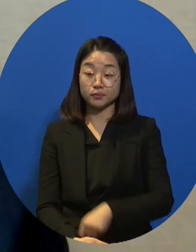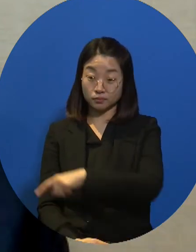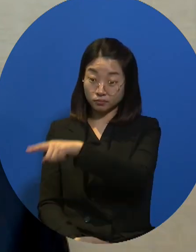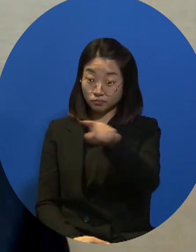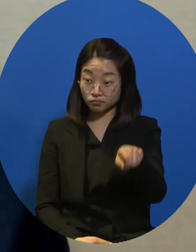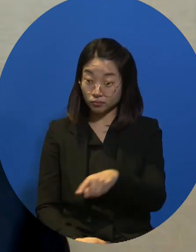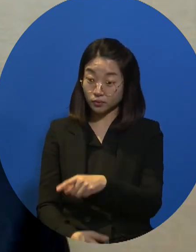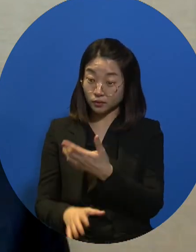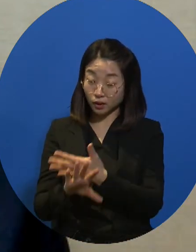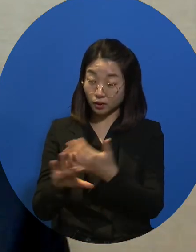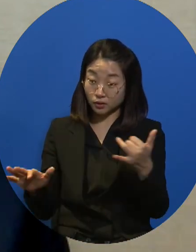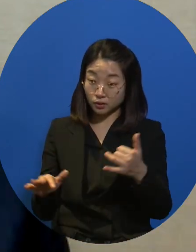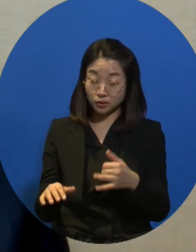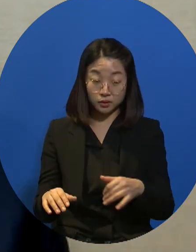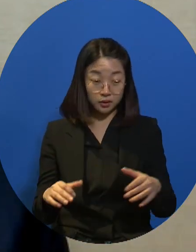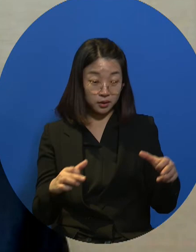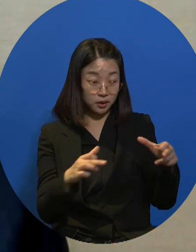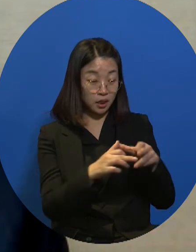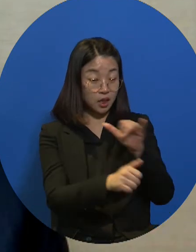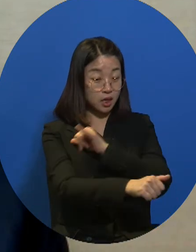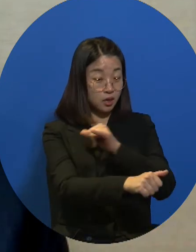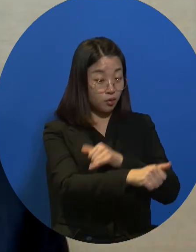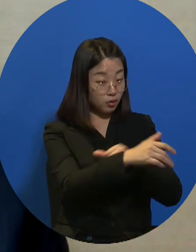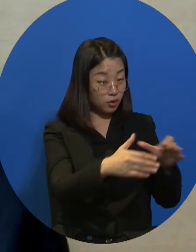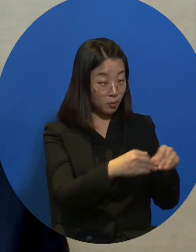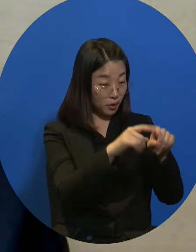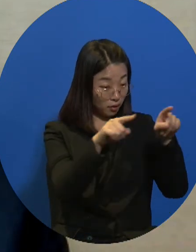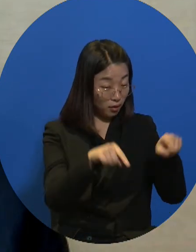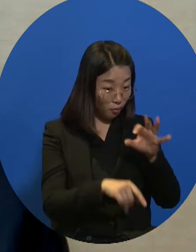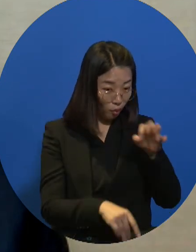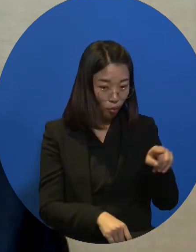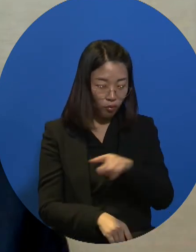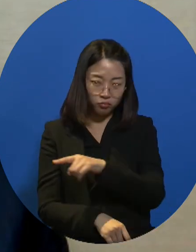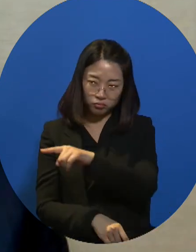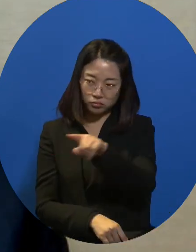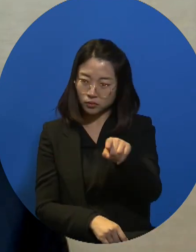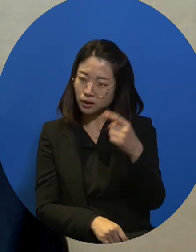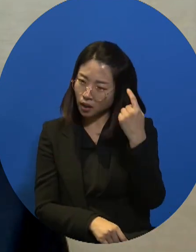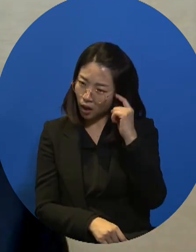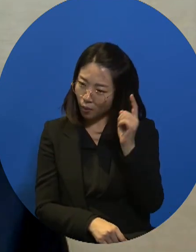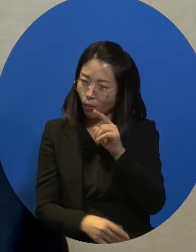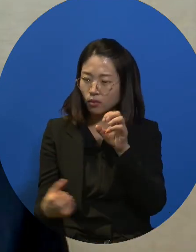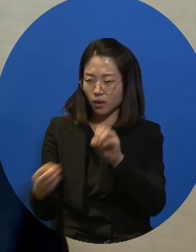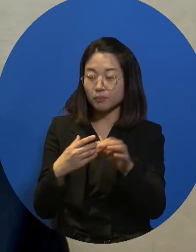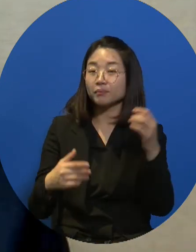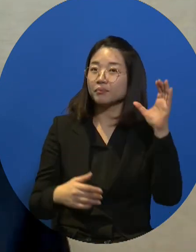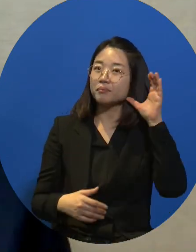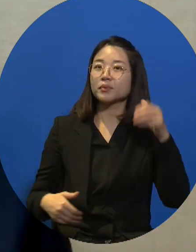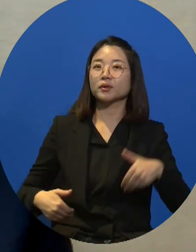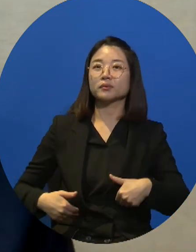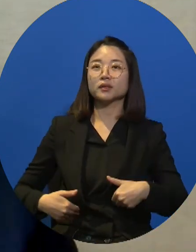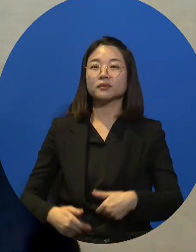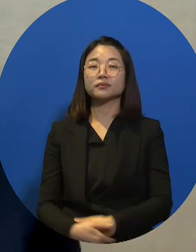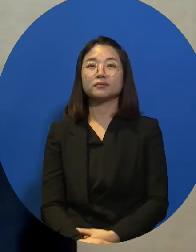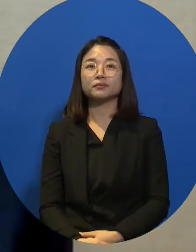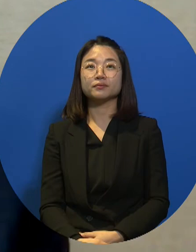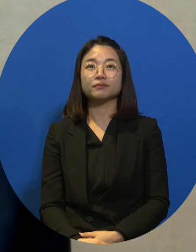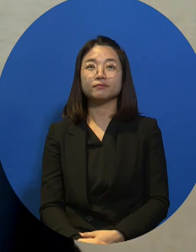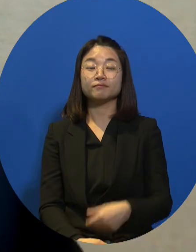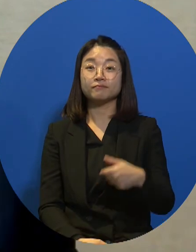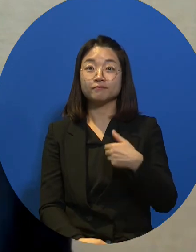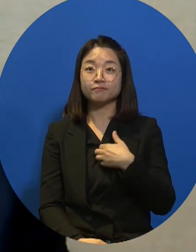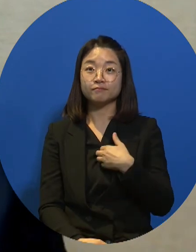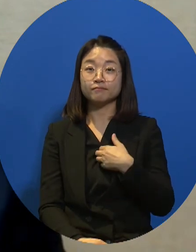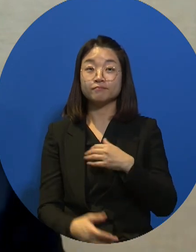의견들을 검토해서 수용하는 방안들을 생각해 볼 필요가 있으리라고 생각됩니다. 이 정도로